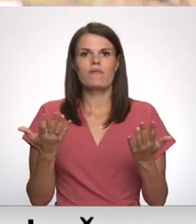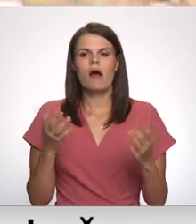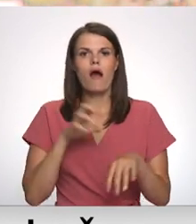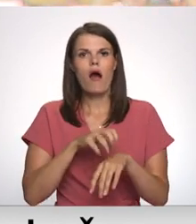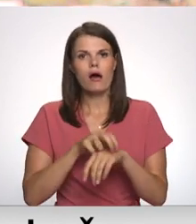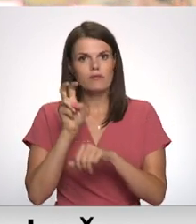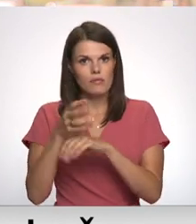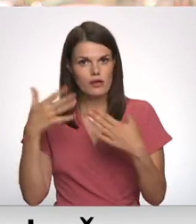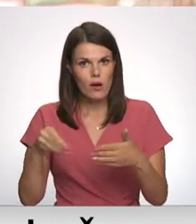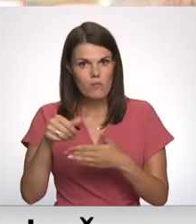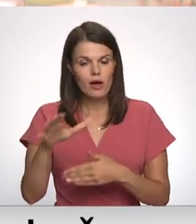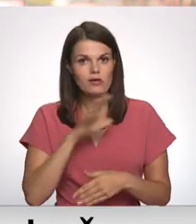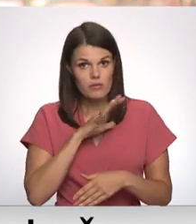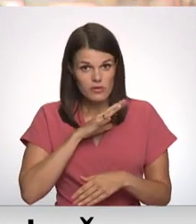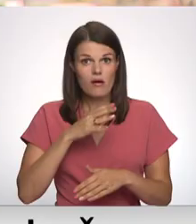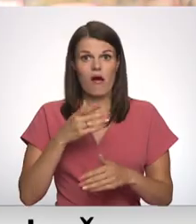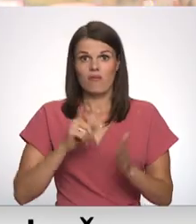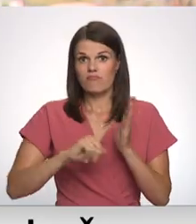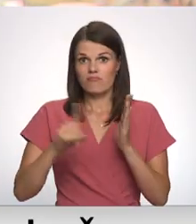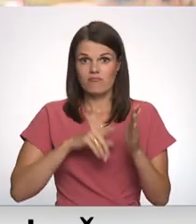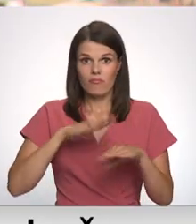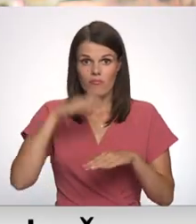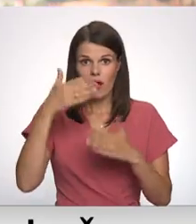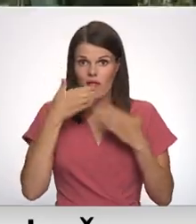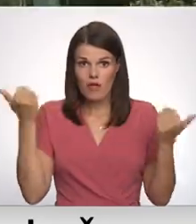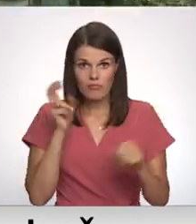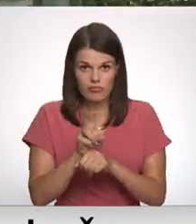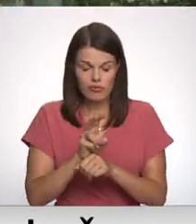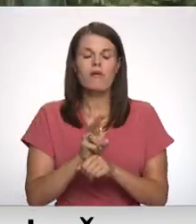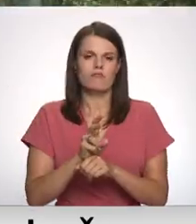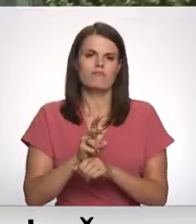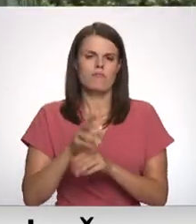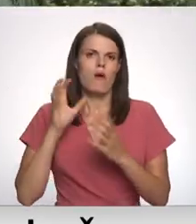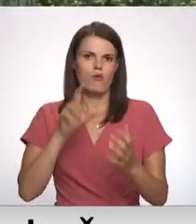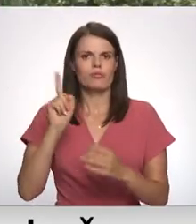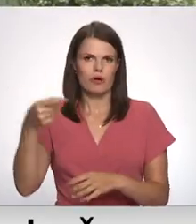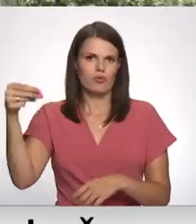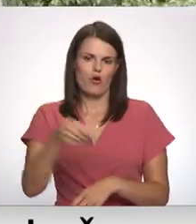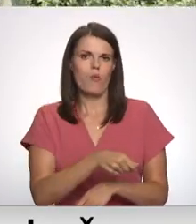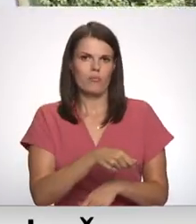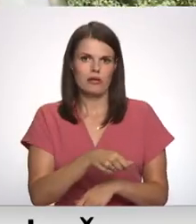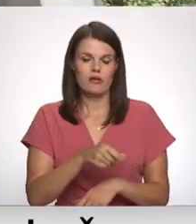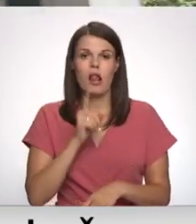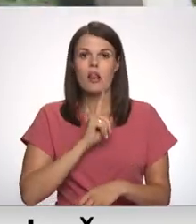bijusi. Arī pārvadātāja pienākums ir arī šos te visu izdevumus kompensēt. Liepājas autobusu parks radušos